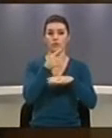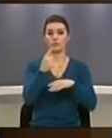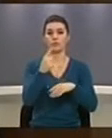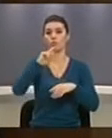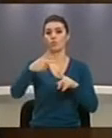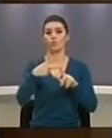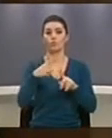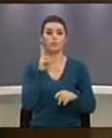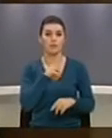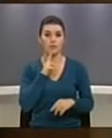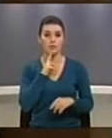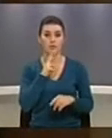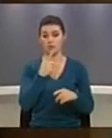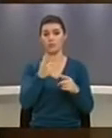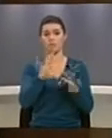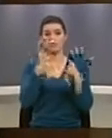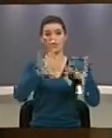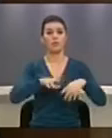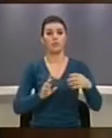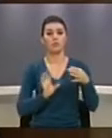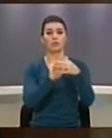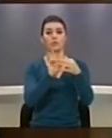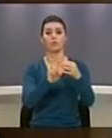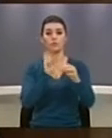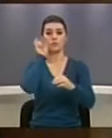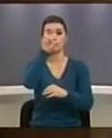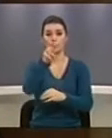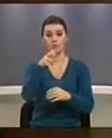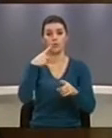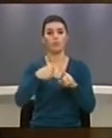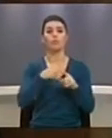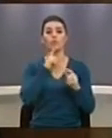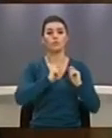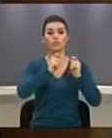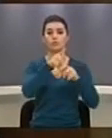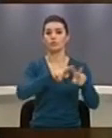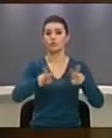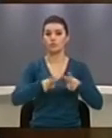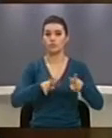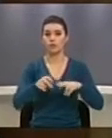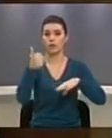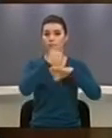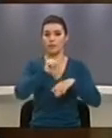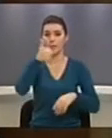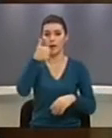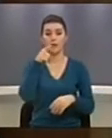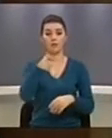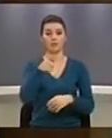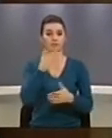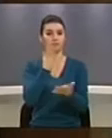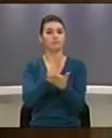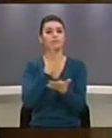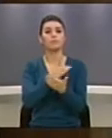së dytë, por drejt për drejt kalohet shkalla e dytë dhe ajo i procedohet Gjykatës Supreme, të cilën praktikisht e